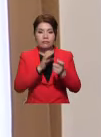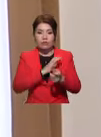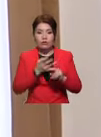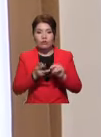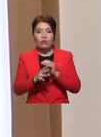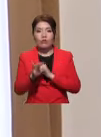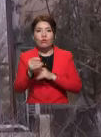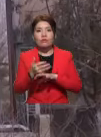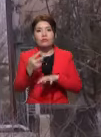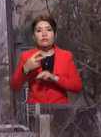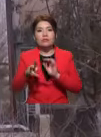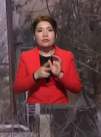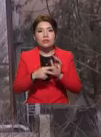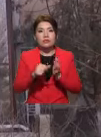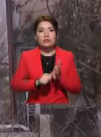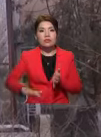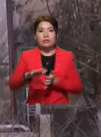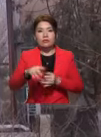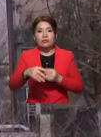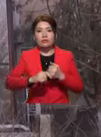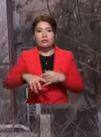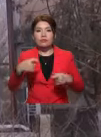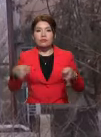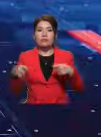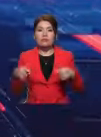сәйкес 27 жер учаскесін оңды-солды сатқан.